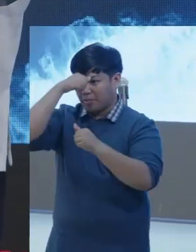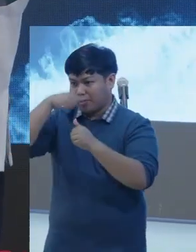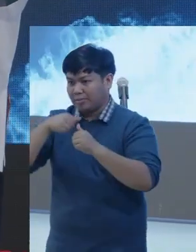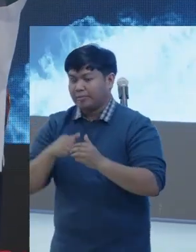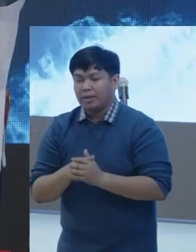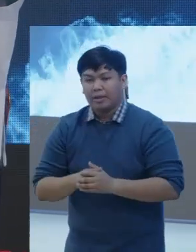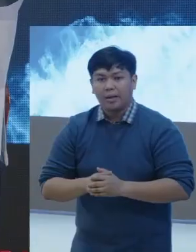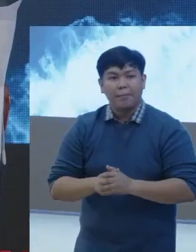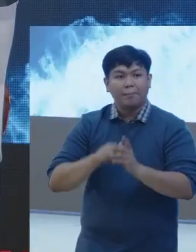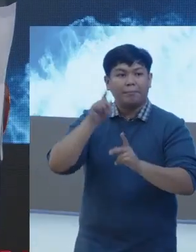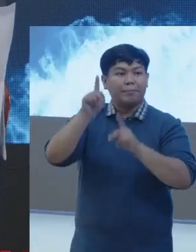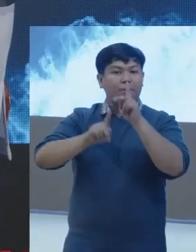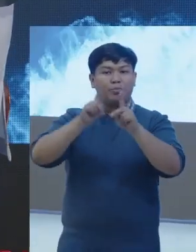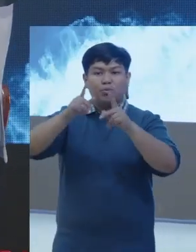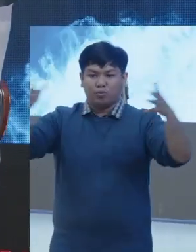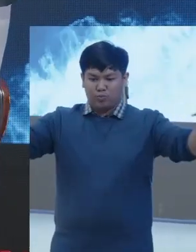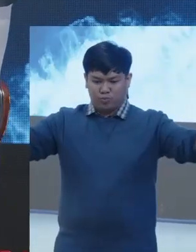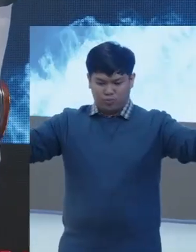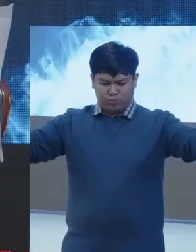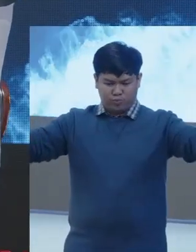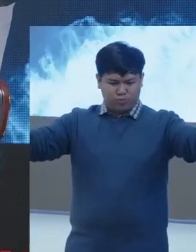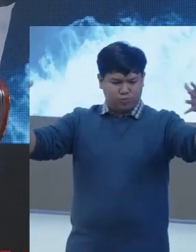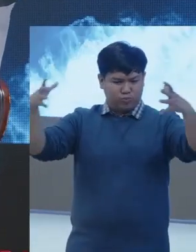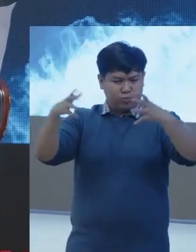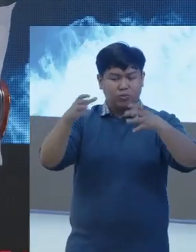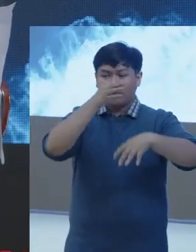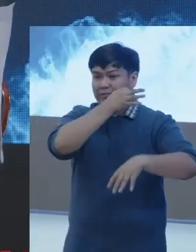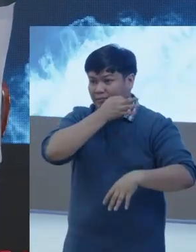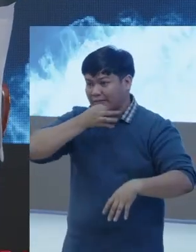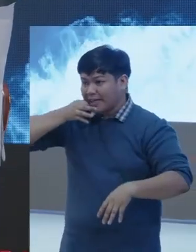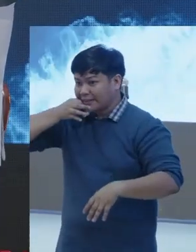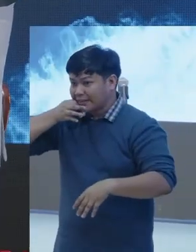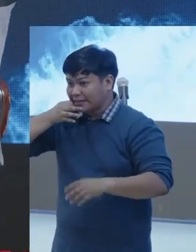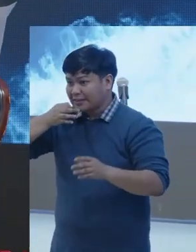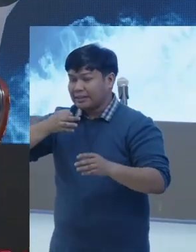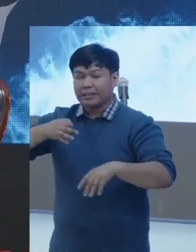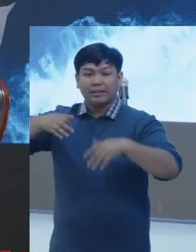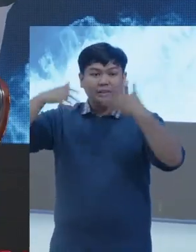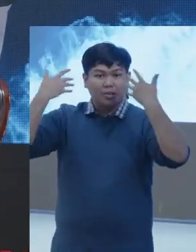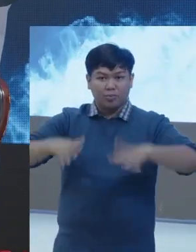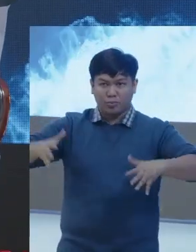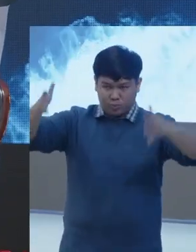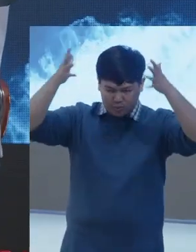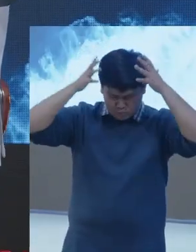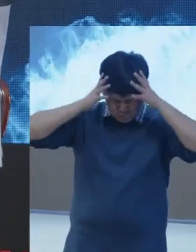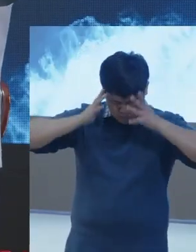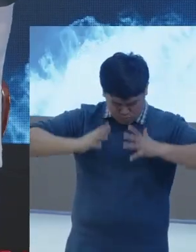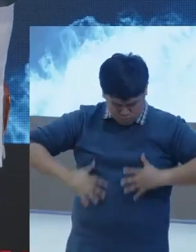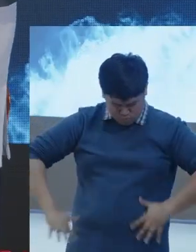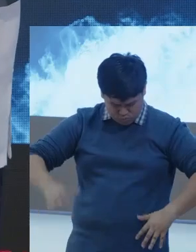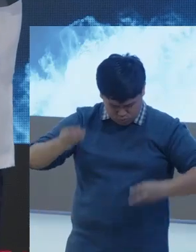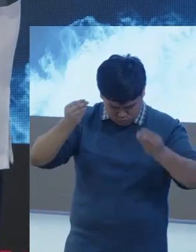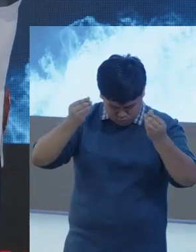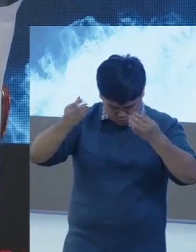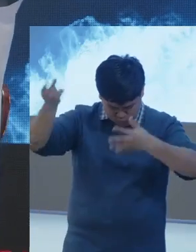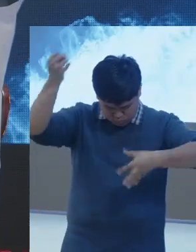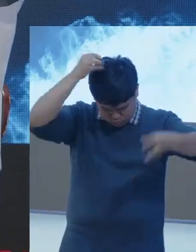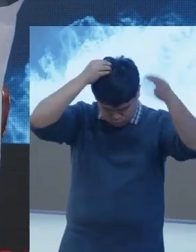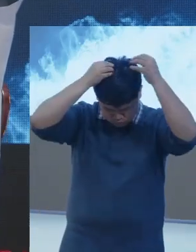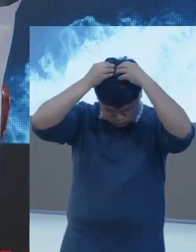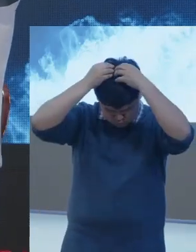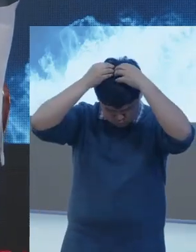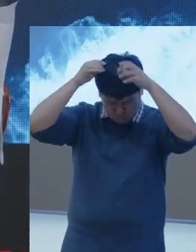people of Israel were assembled with fasting and in sackcloth and with earth on their